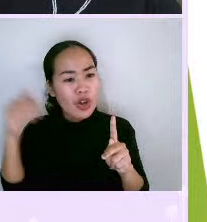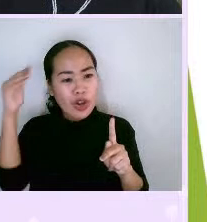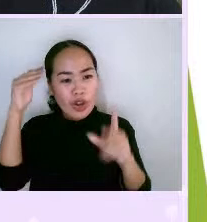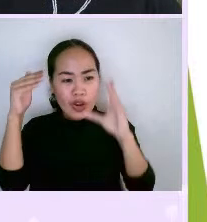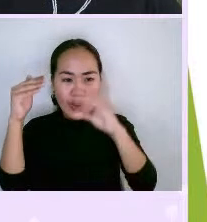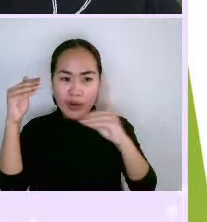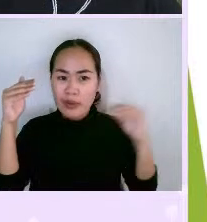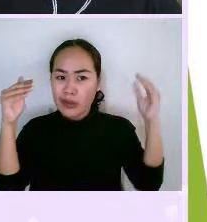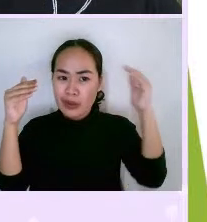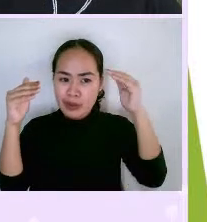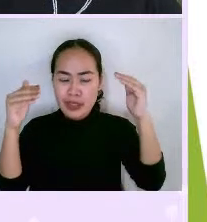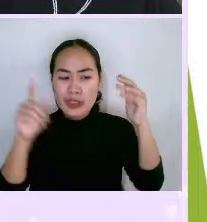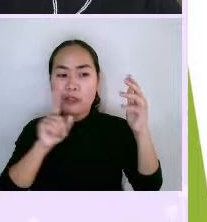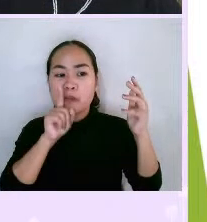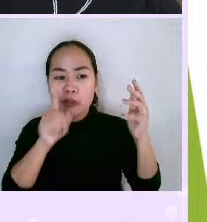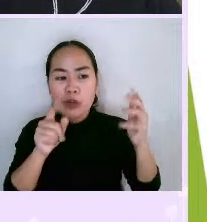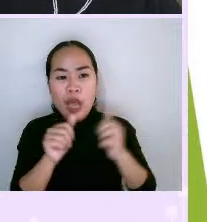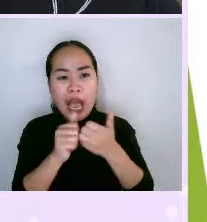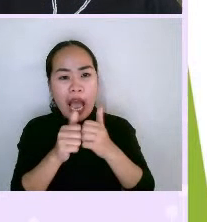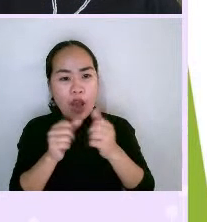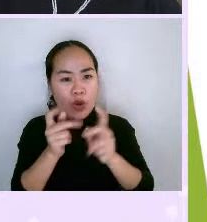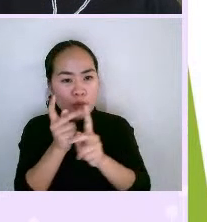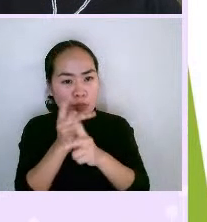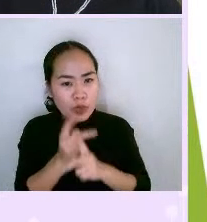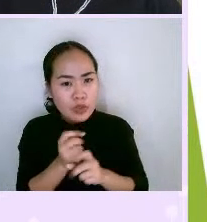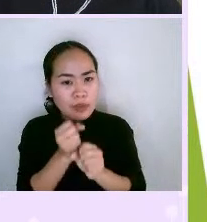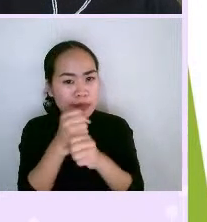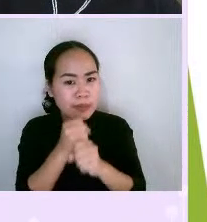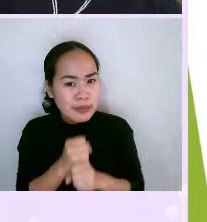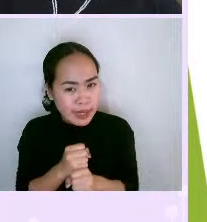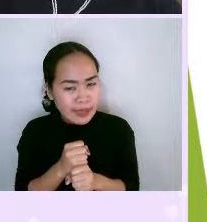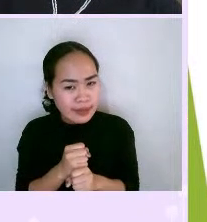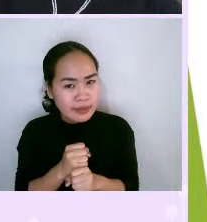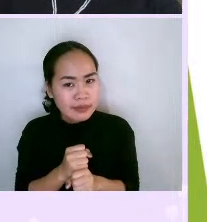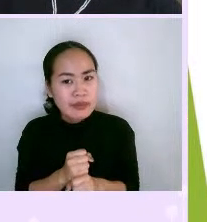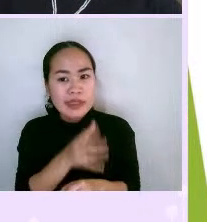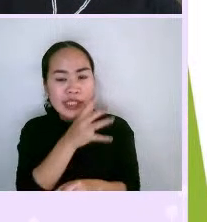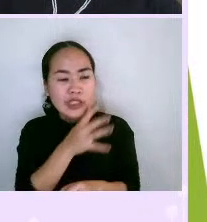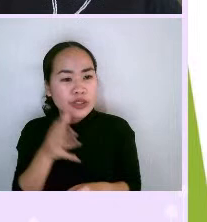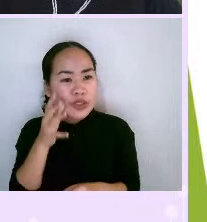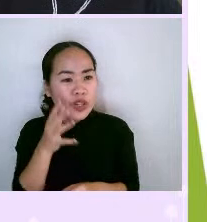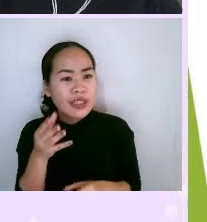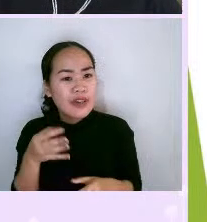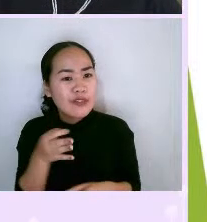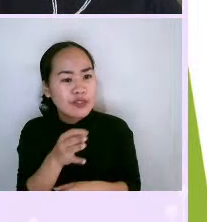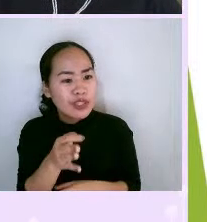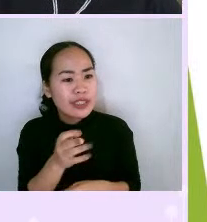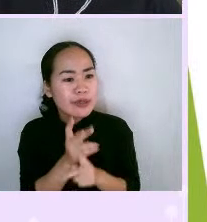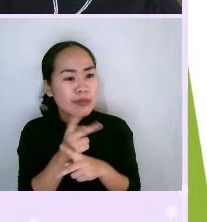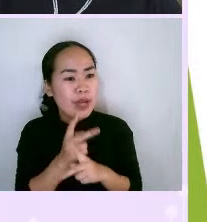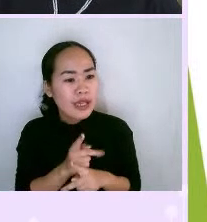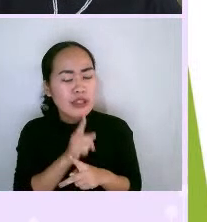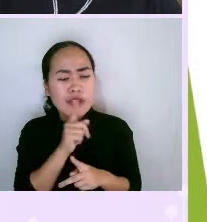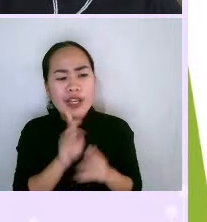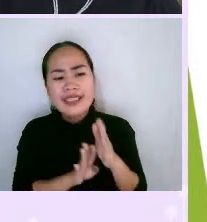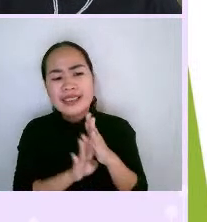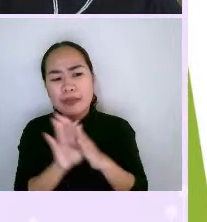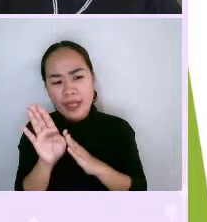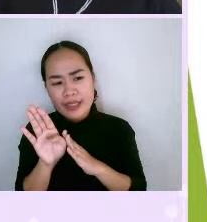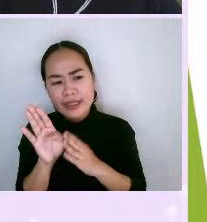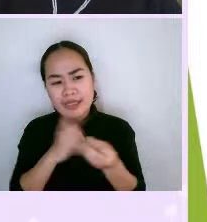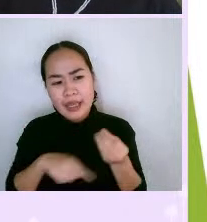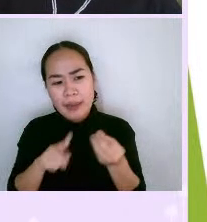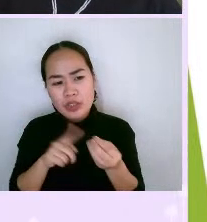and providing agriculture and fishery products. So, more of development po ng mga products